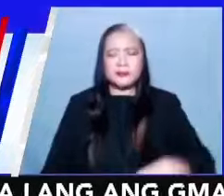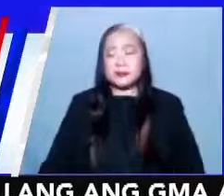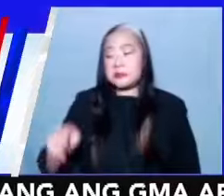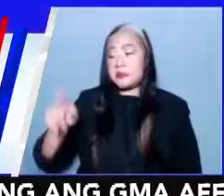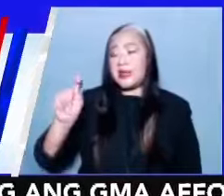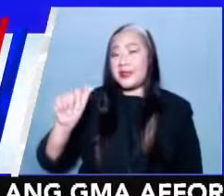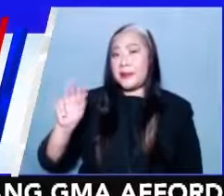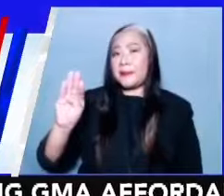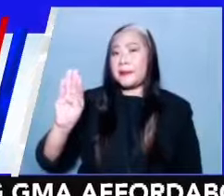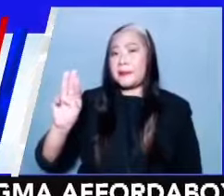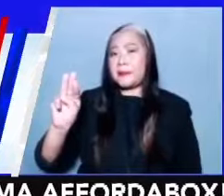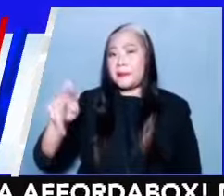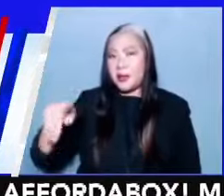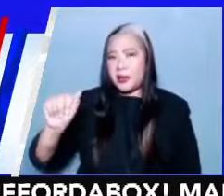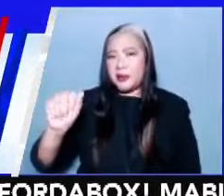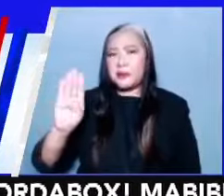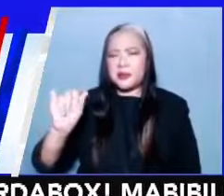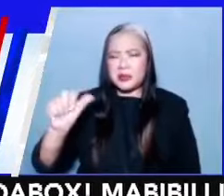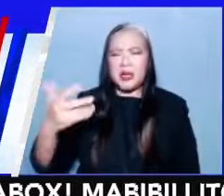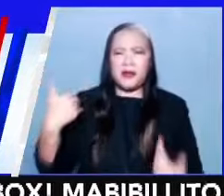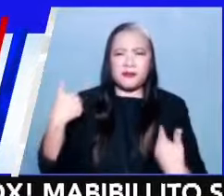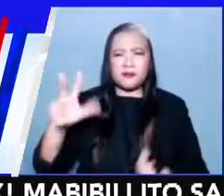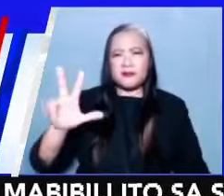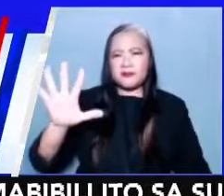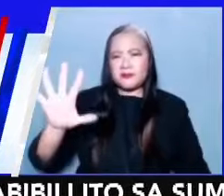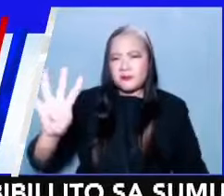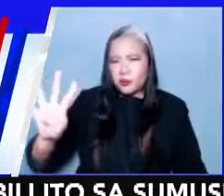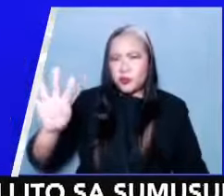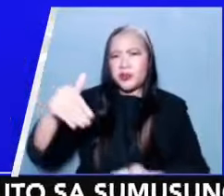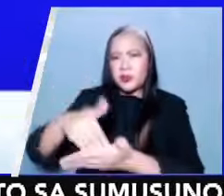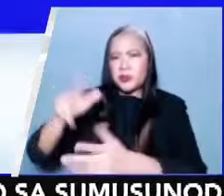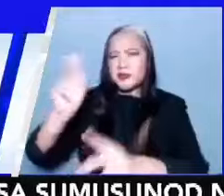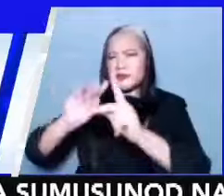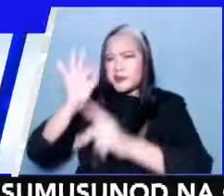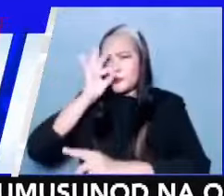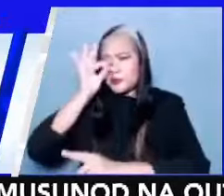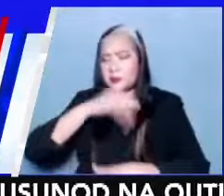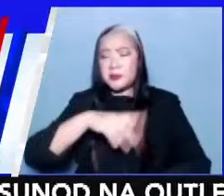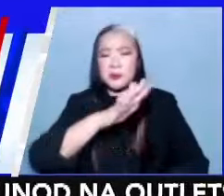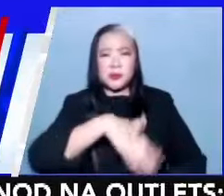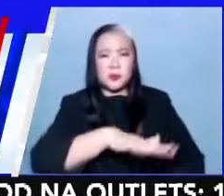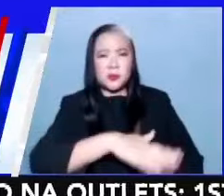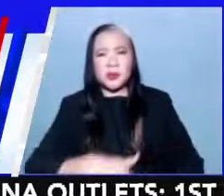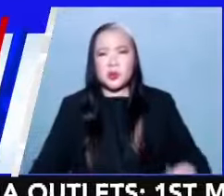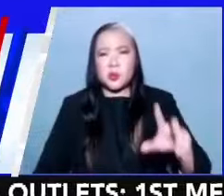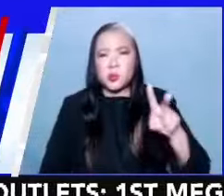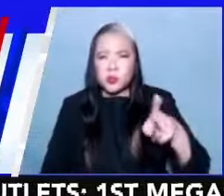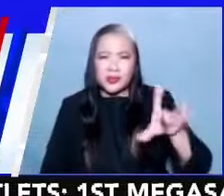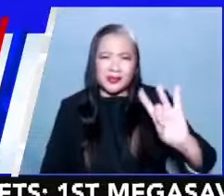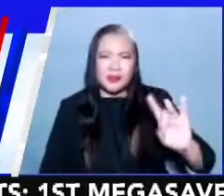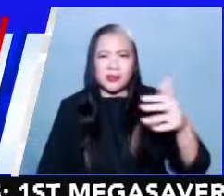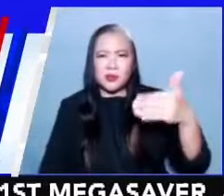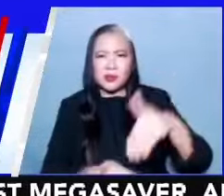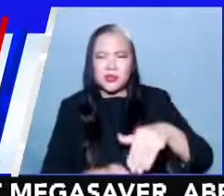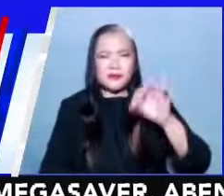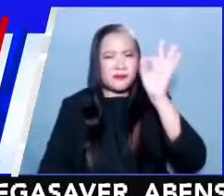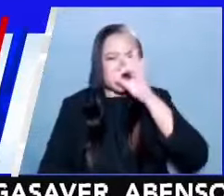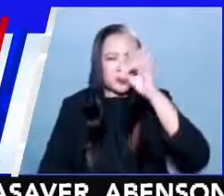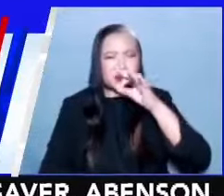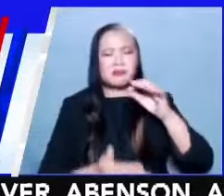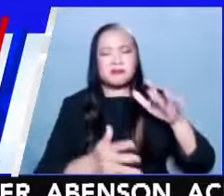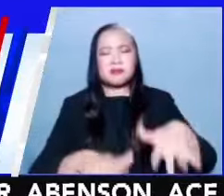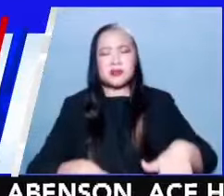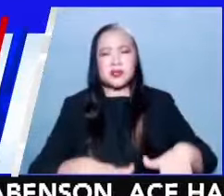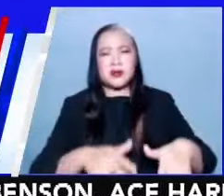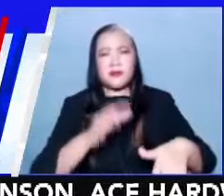around 34,000 at sa Orlando naman po mga around 23,000 Filipinos and Filipino-Americans